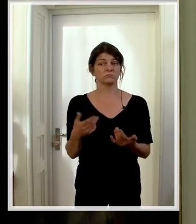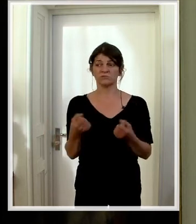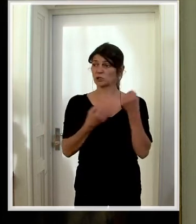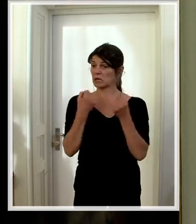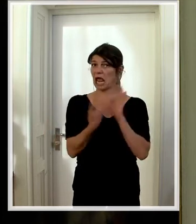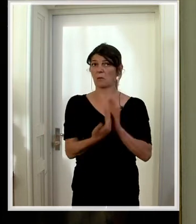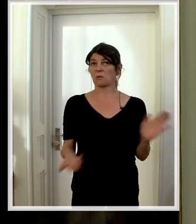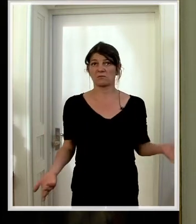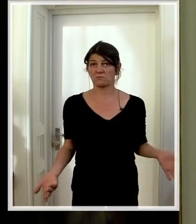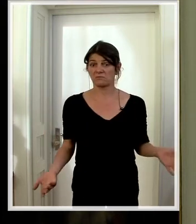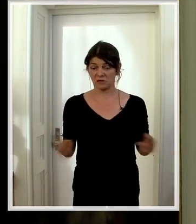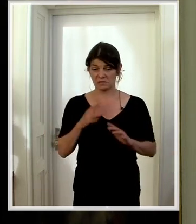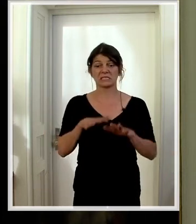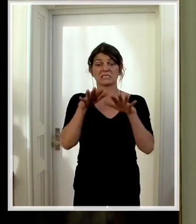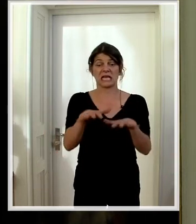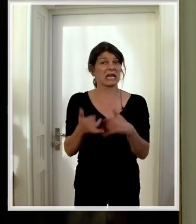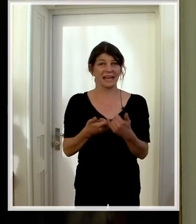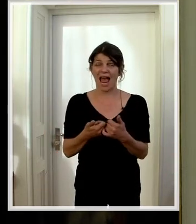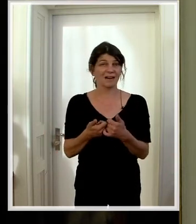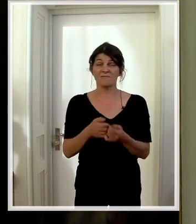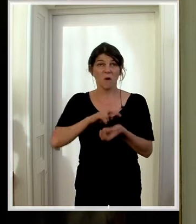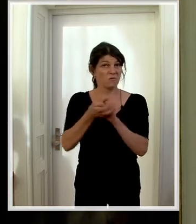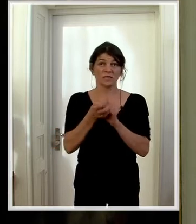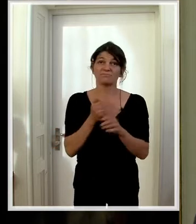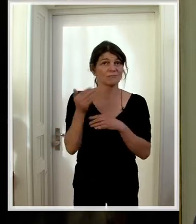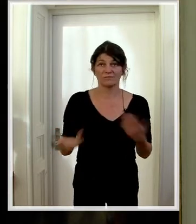10 Jahren werden wir sie vermutlich nicht dann realisieren.